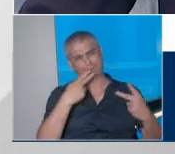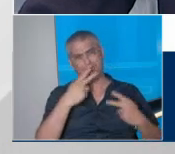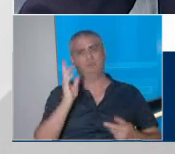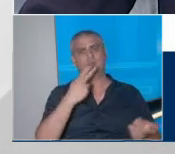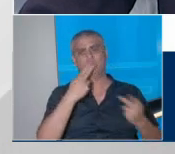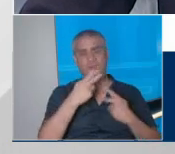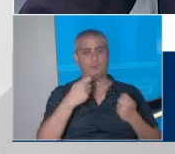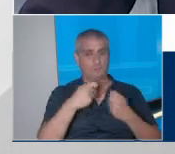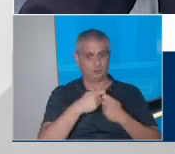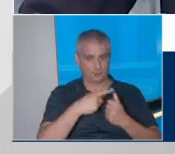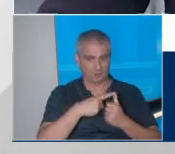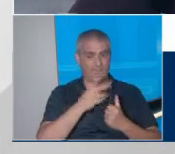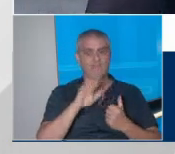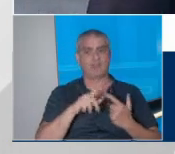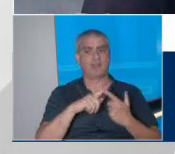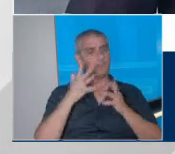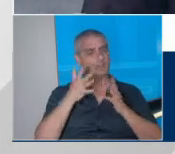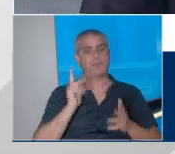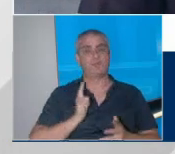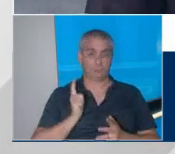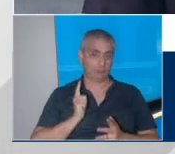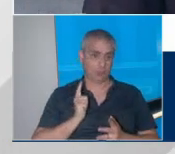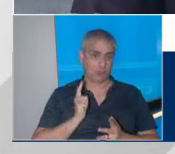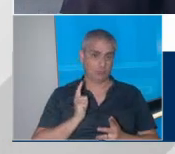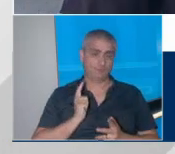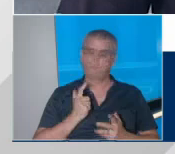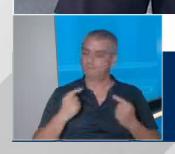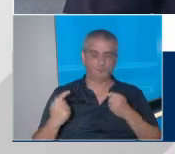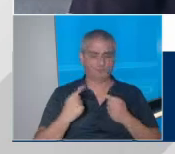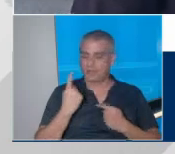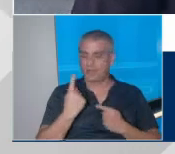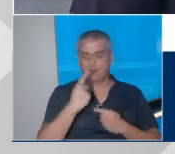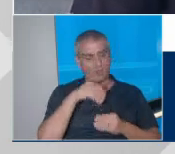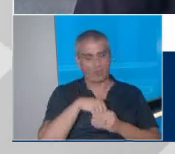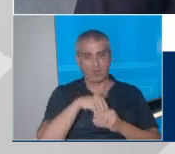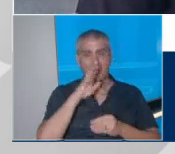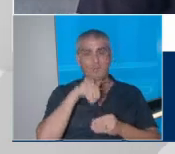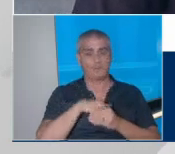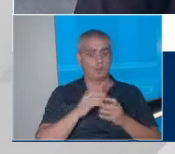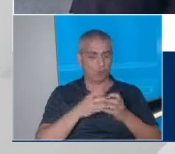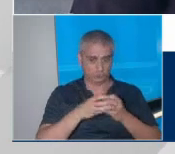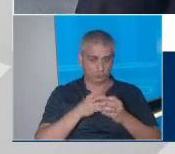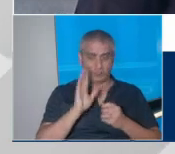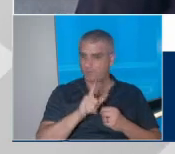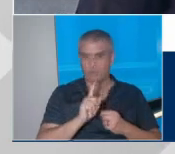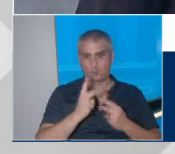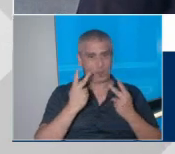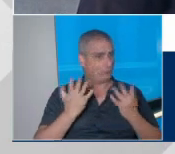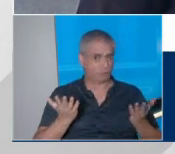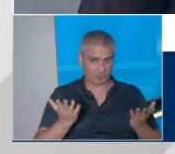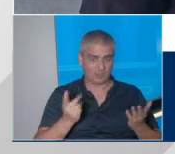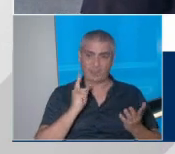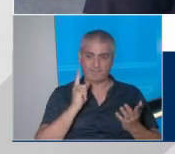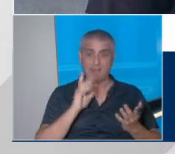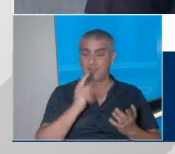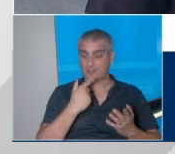גם לעניין וגם התקפות אישיות, והקרב הוא על כל כל, גם בתוך הגוש, לראש לא כך משנה,